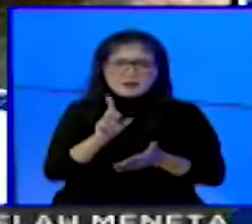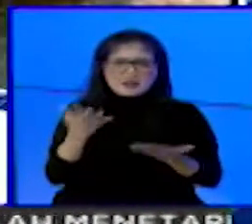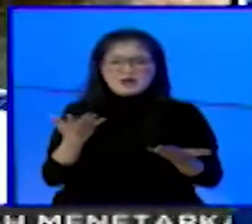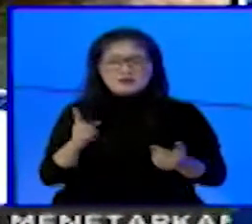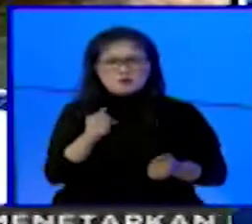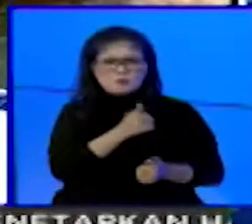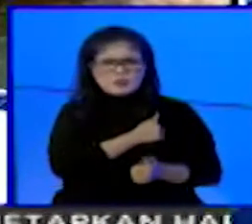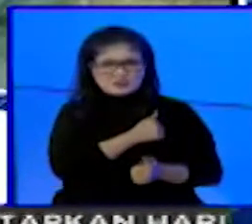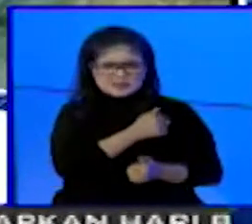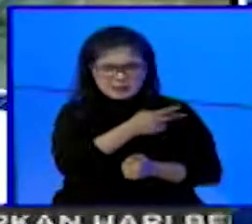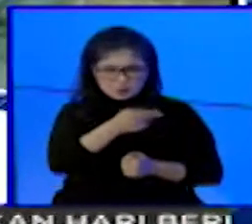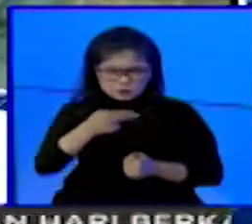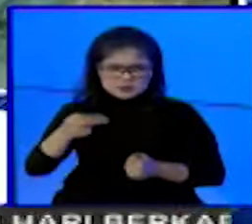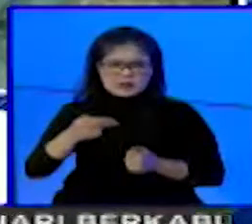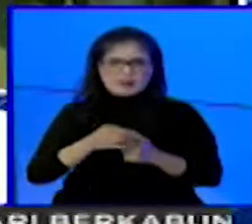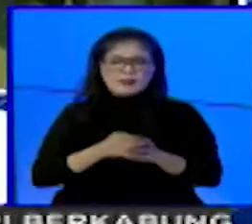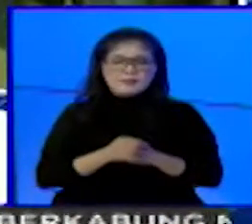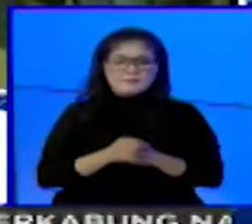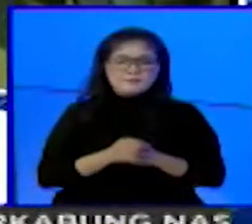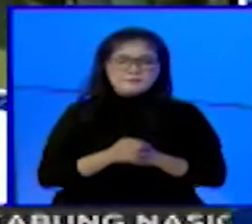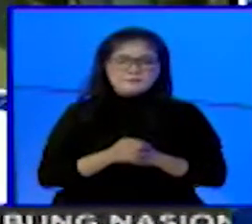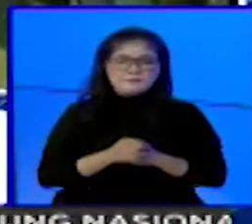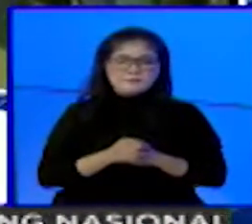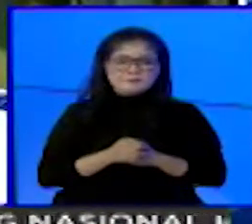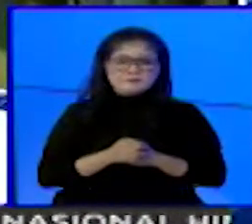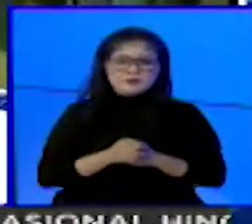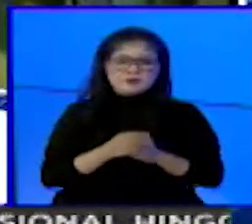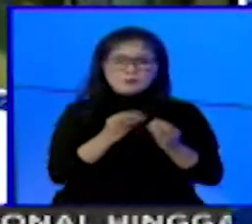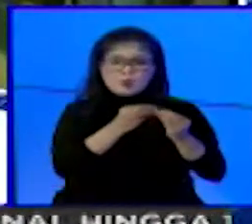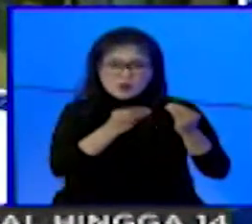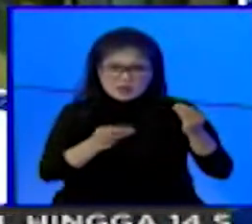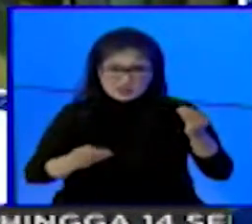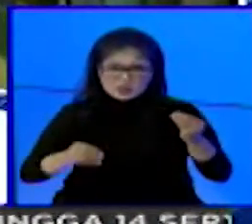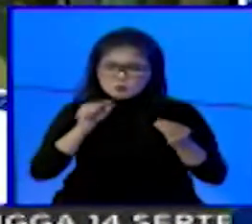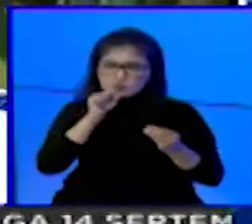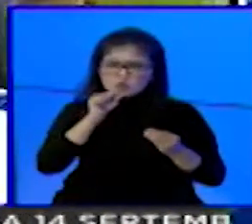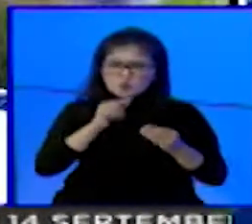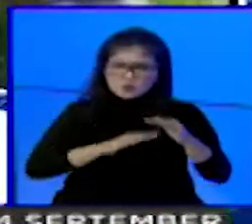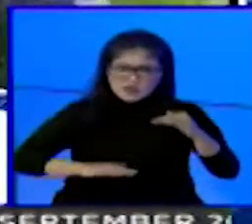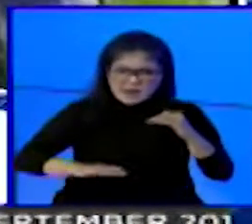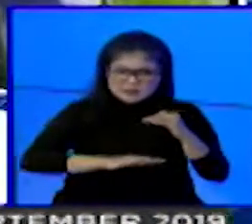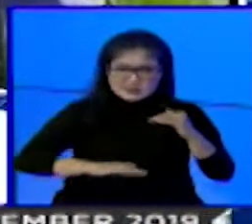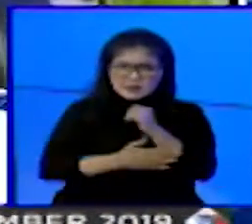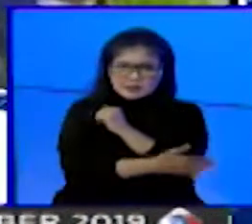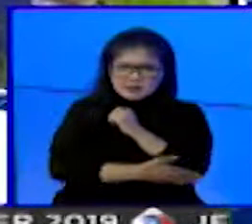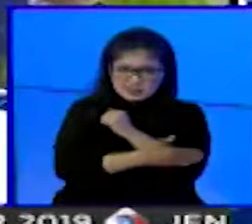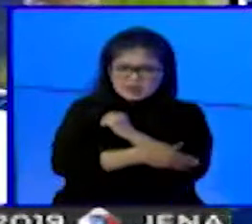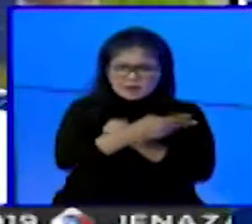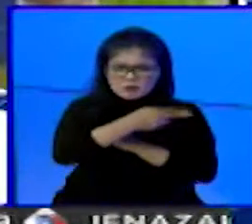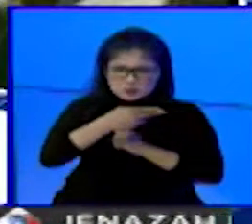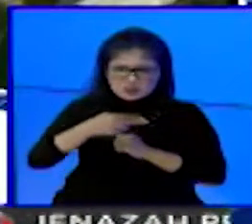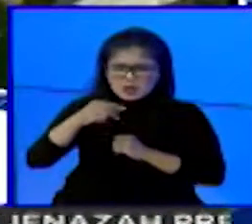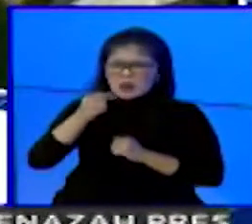dengan berbagai legislasi yang menjadi fondasi bagi kita untuk bernegara sampai hari ini. Pak Habibie juga kita